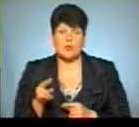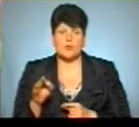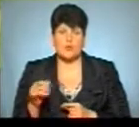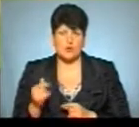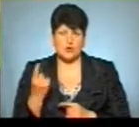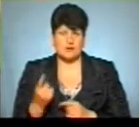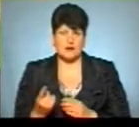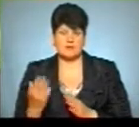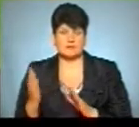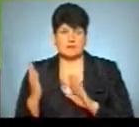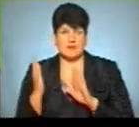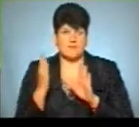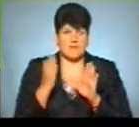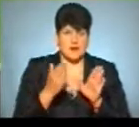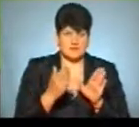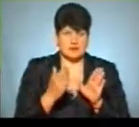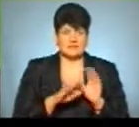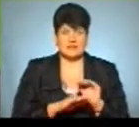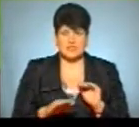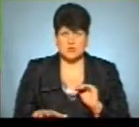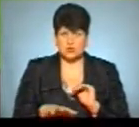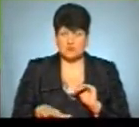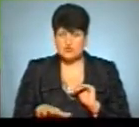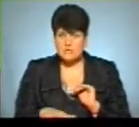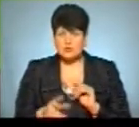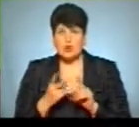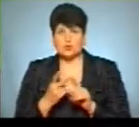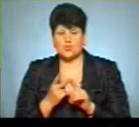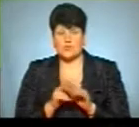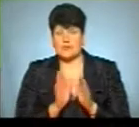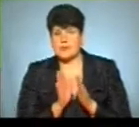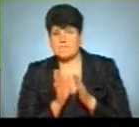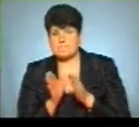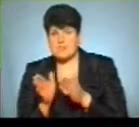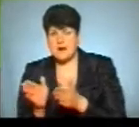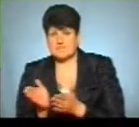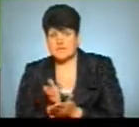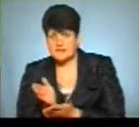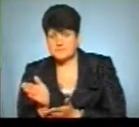направлена на дитячу площадку, друга туполя направлена так само на